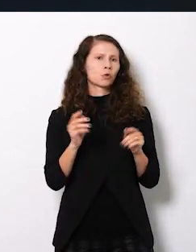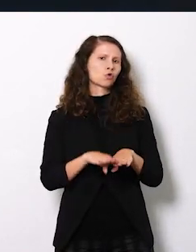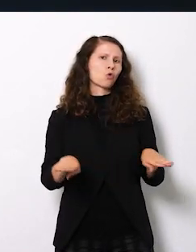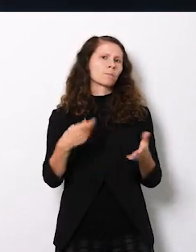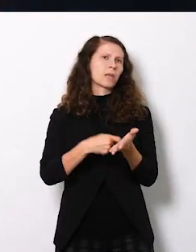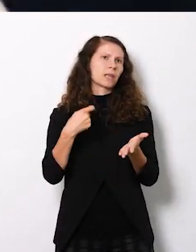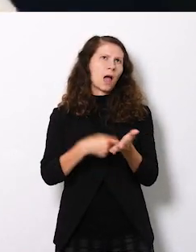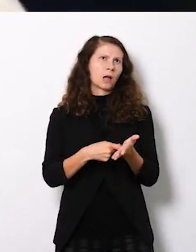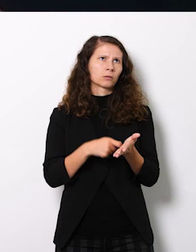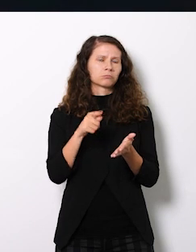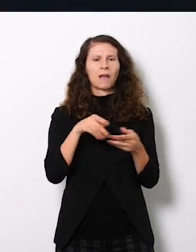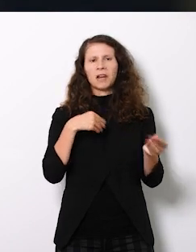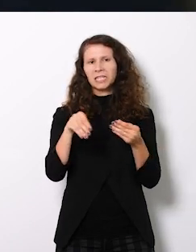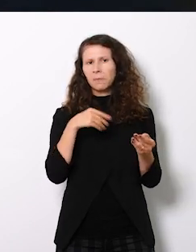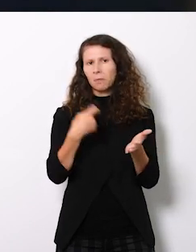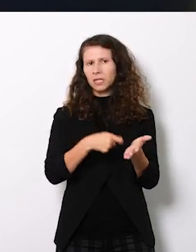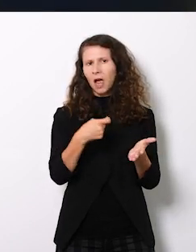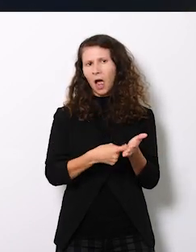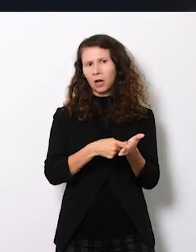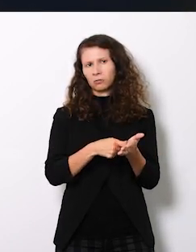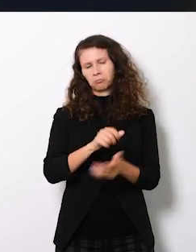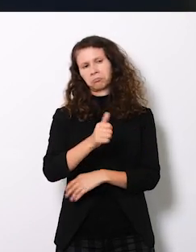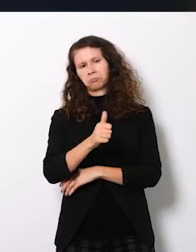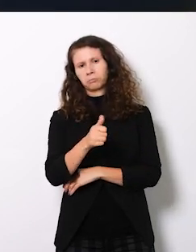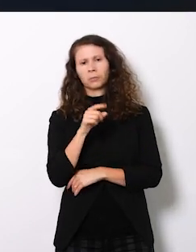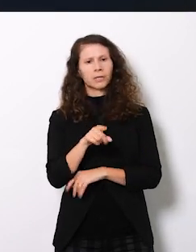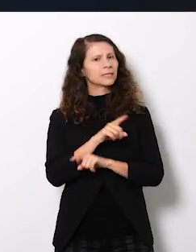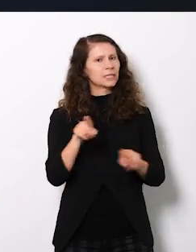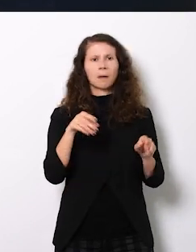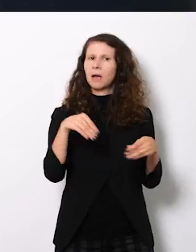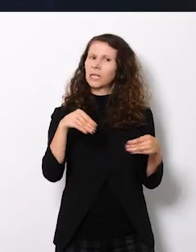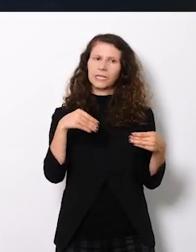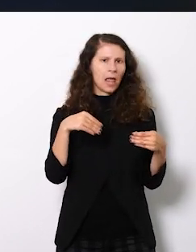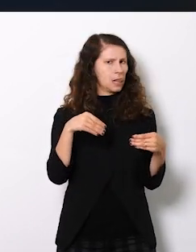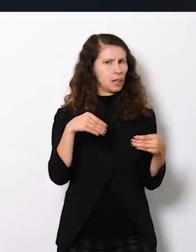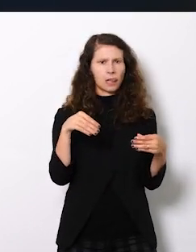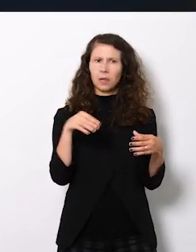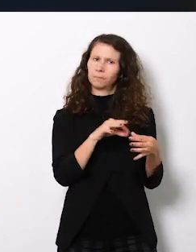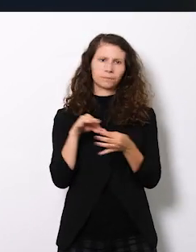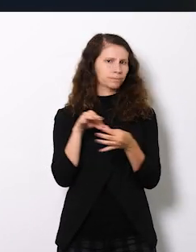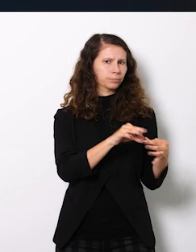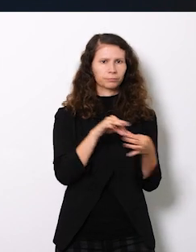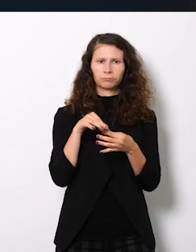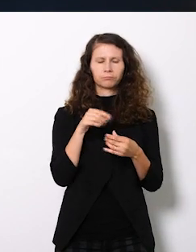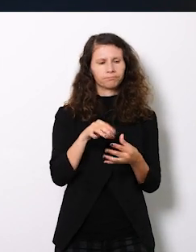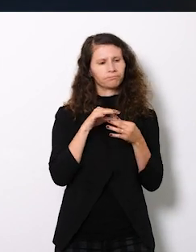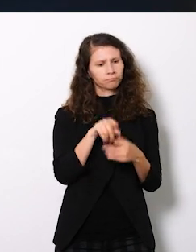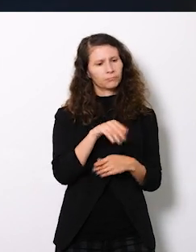Grundbetrag, ein flexibler Betrag und nicht materielle Bestandteile, die wir uns vorstellen bei diesen